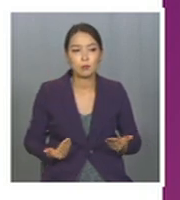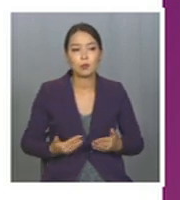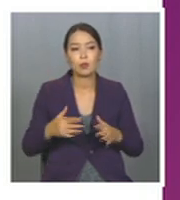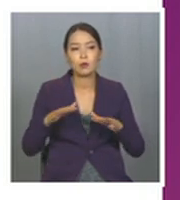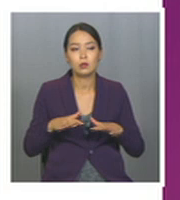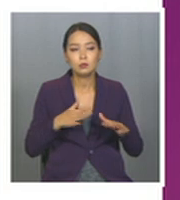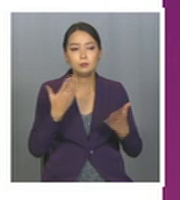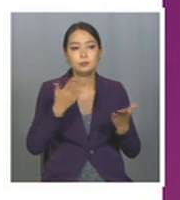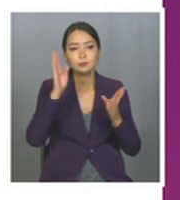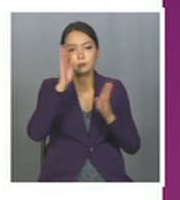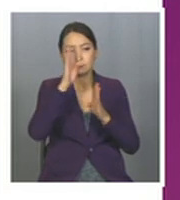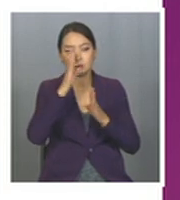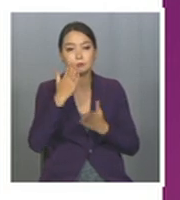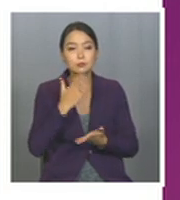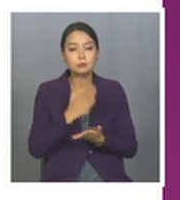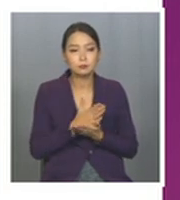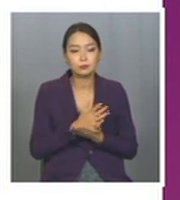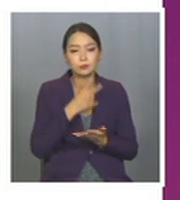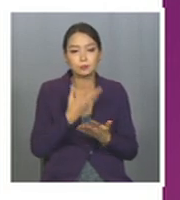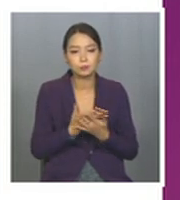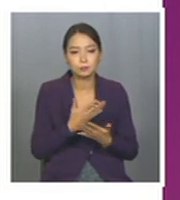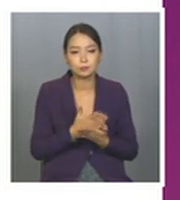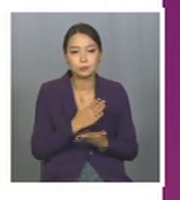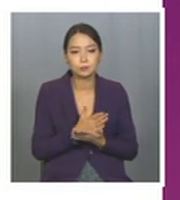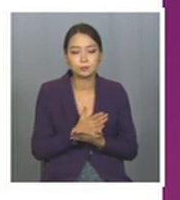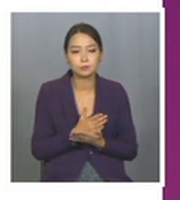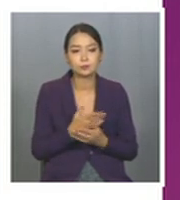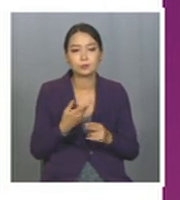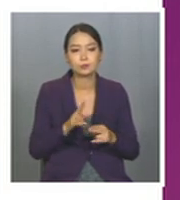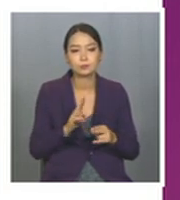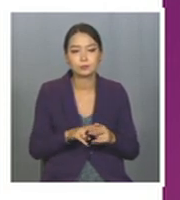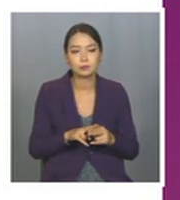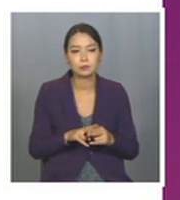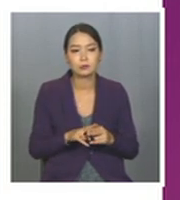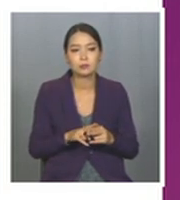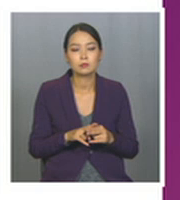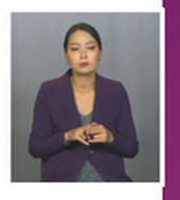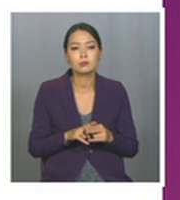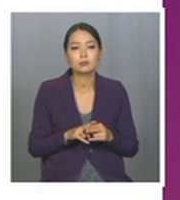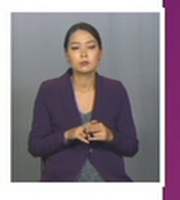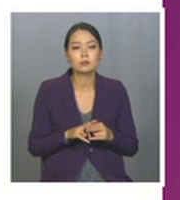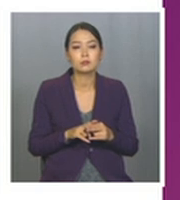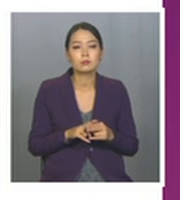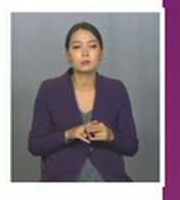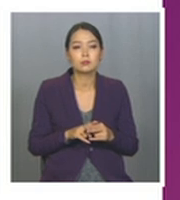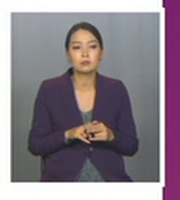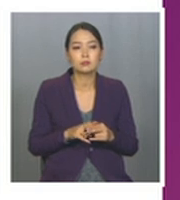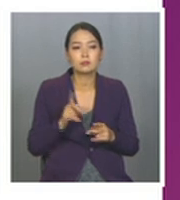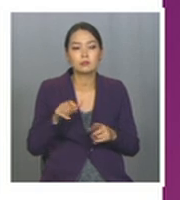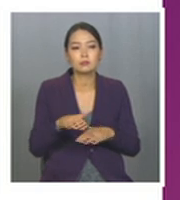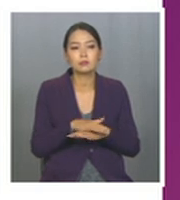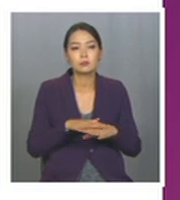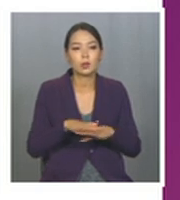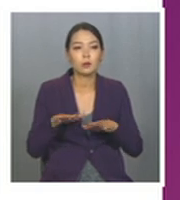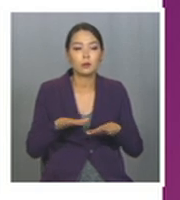қандай температуралық көрсеткіштері бар. Мысалы үшін ол суық па, жылы ма деген сияқты. Келесі халықтың орналасу тығыздығы, яғни